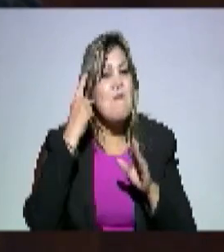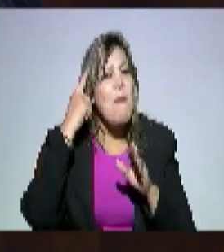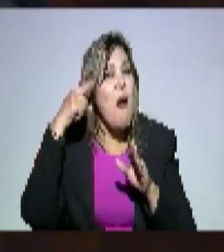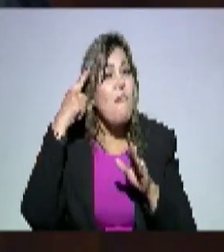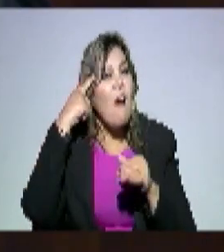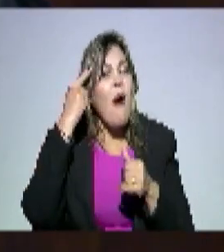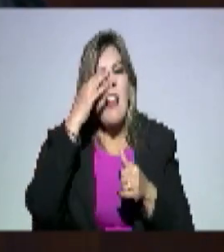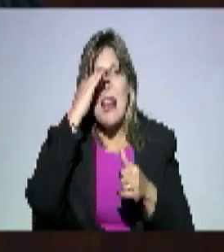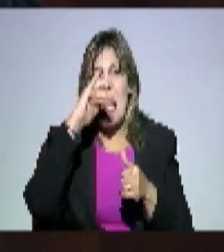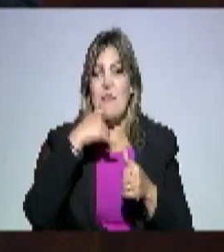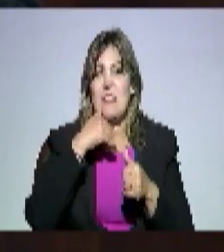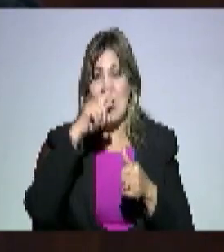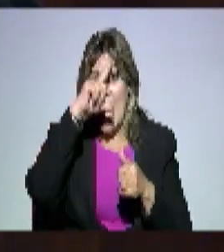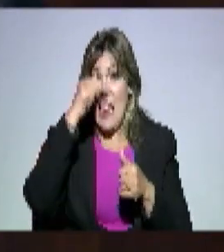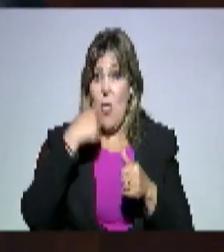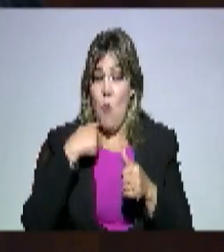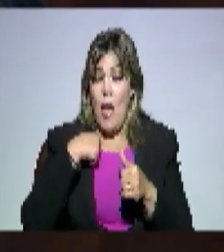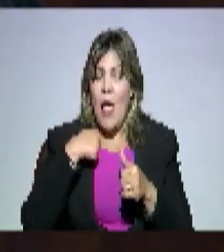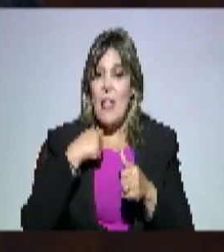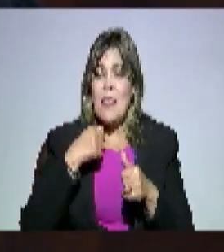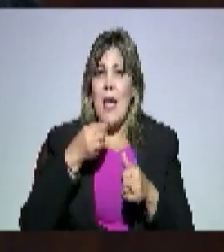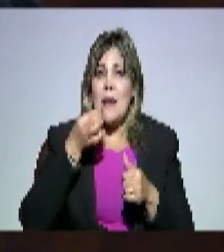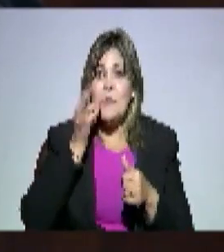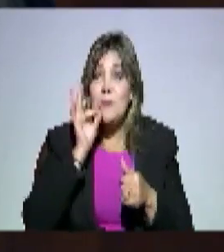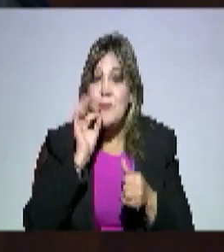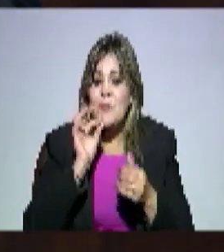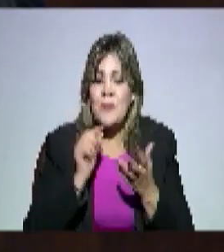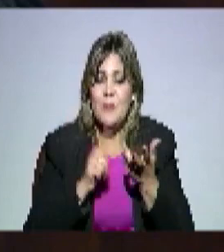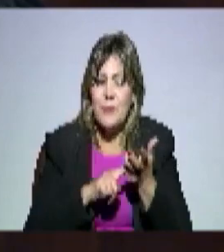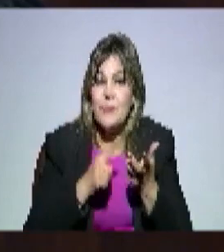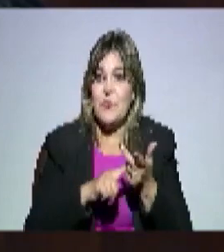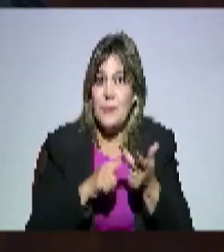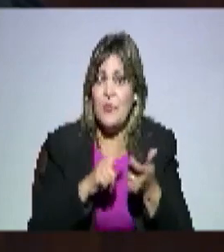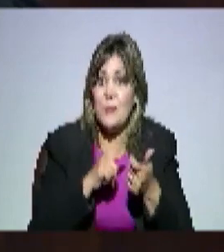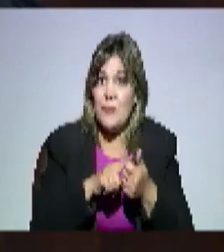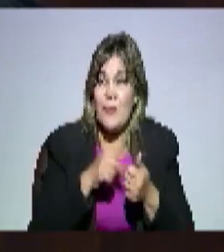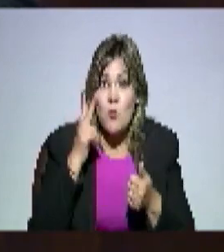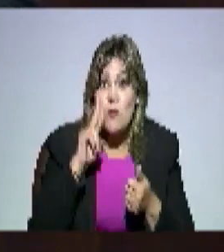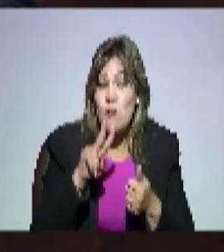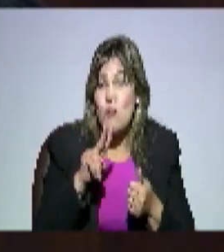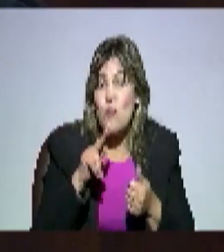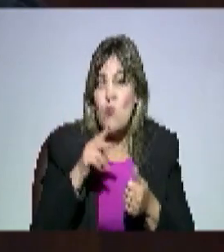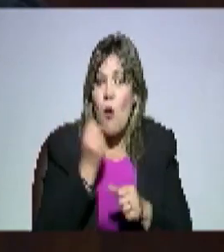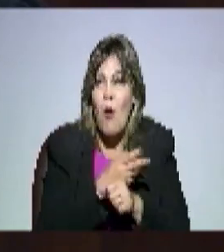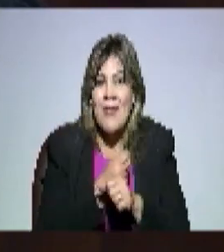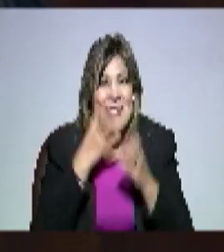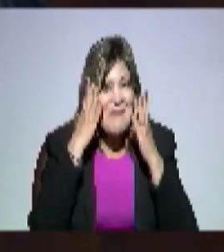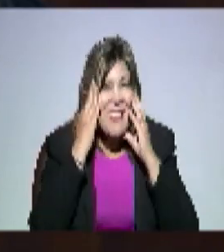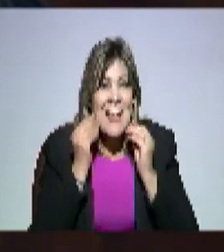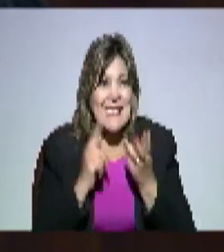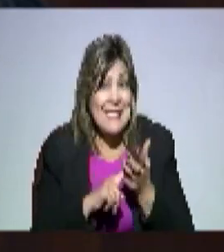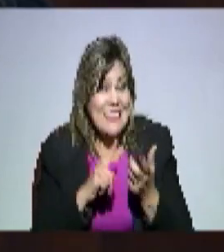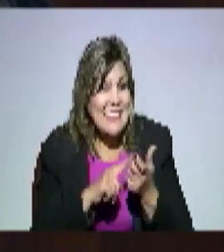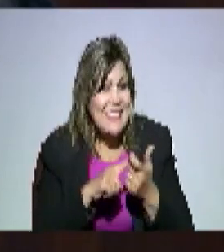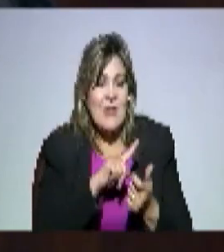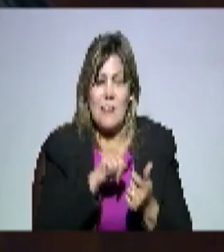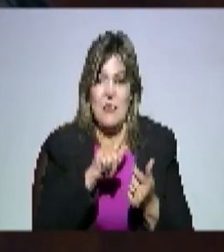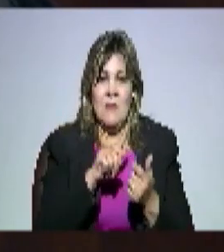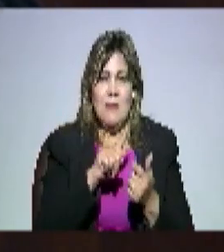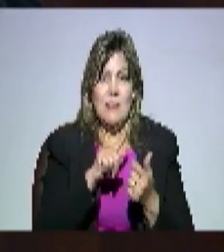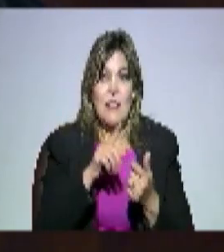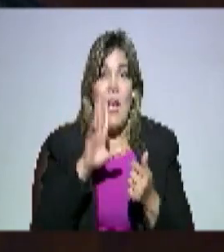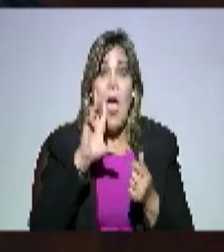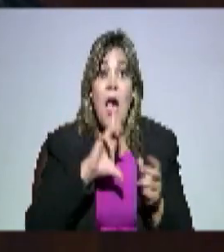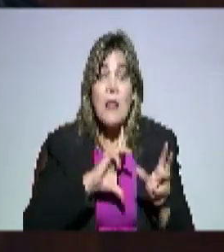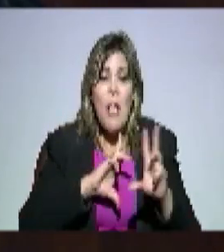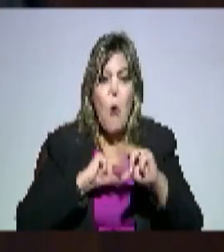نفسي لو انا دنت هودان لو انا دنت هودان وافتكر كده ان انا بغتصب